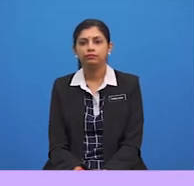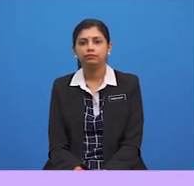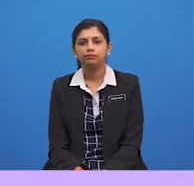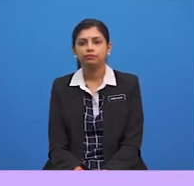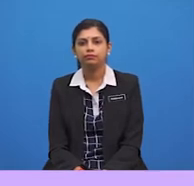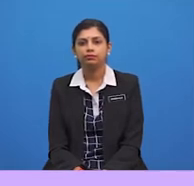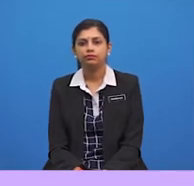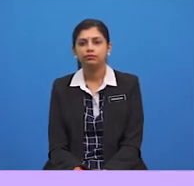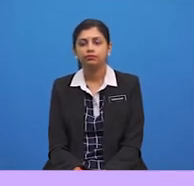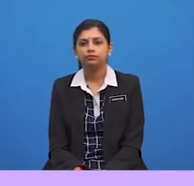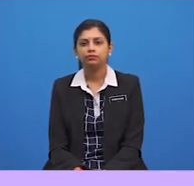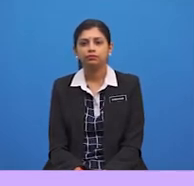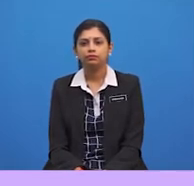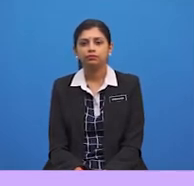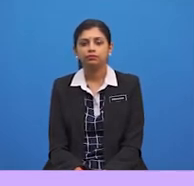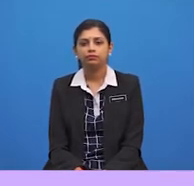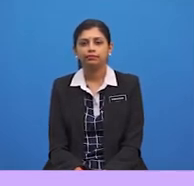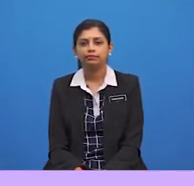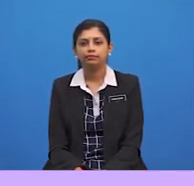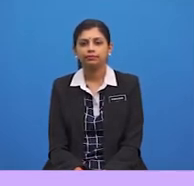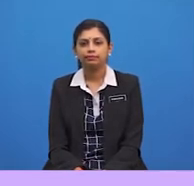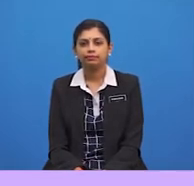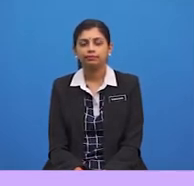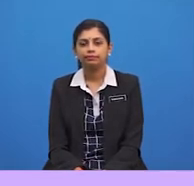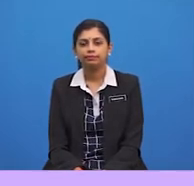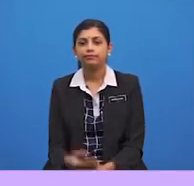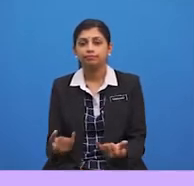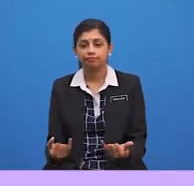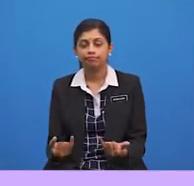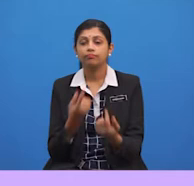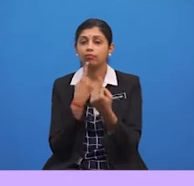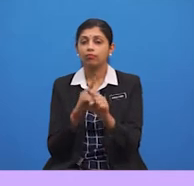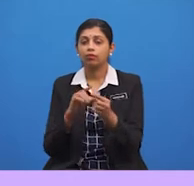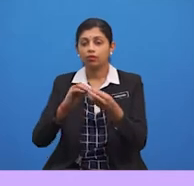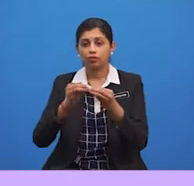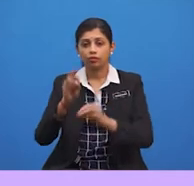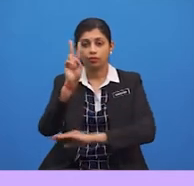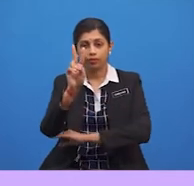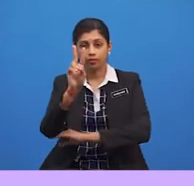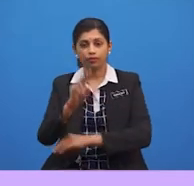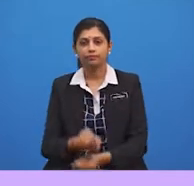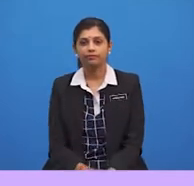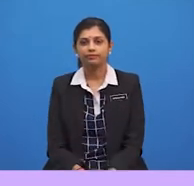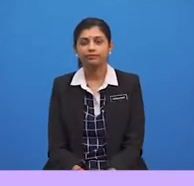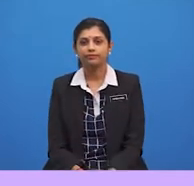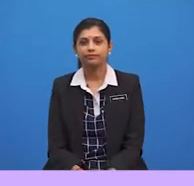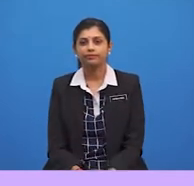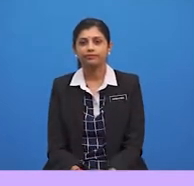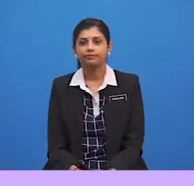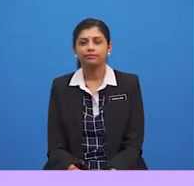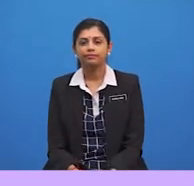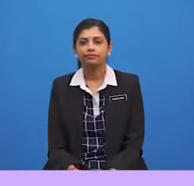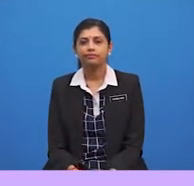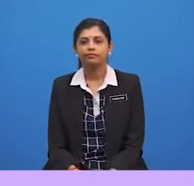adalah musim sejuk yang sederhana, iaitu 5 darjah Celsius. Dan yang ketiga